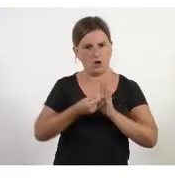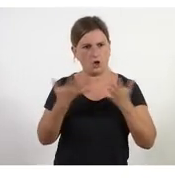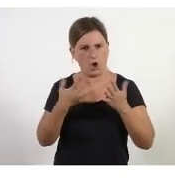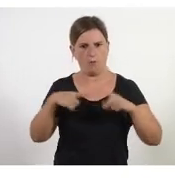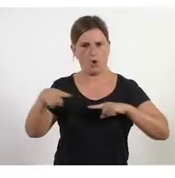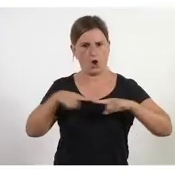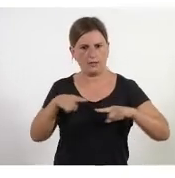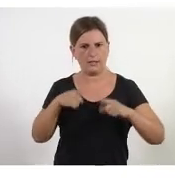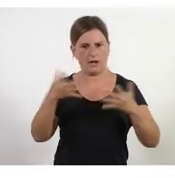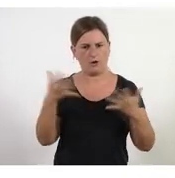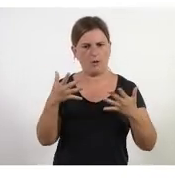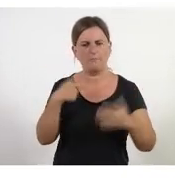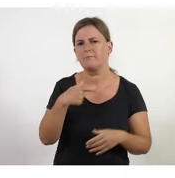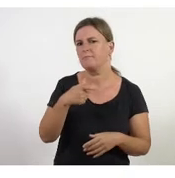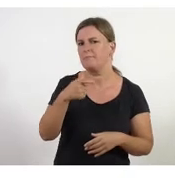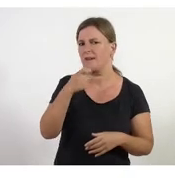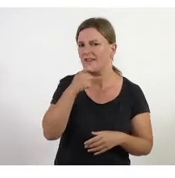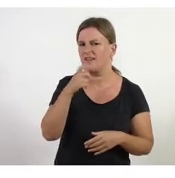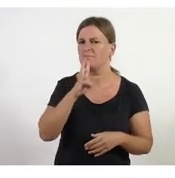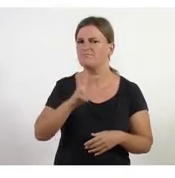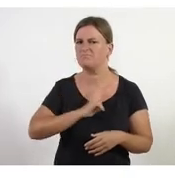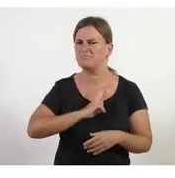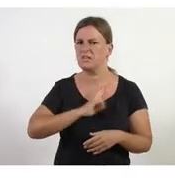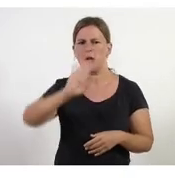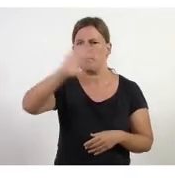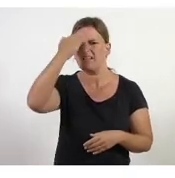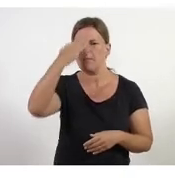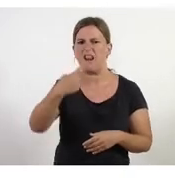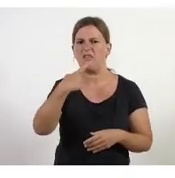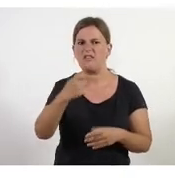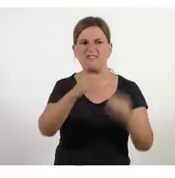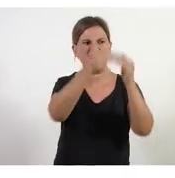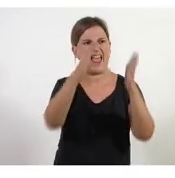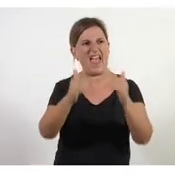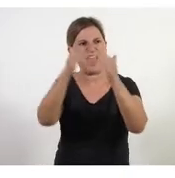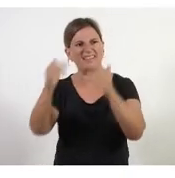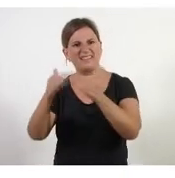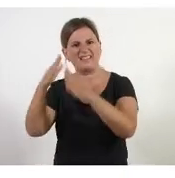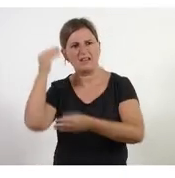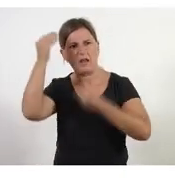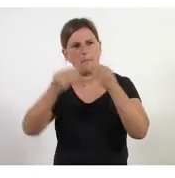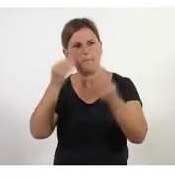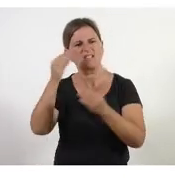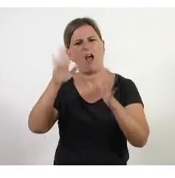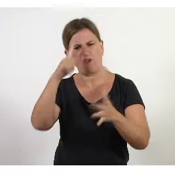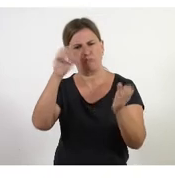a terme. M'agradaria que em diguessis quina és la principal dificultat que creus que tenen les entitats quan pensen o decideixen fer